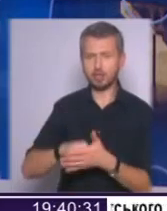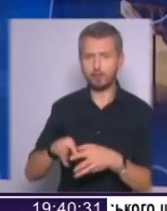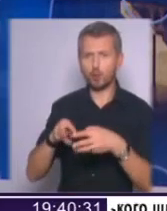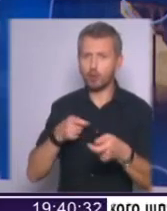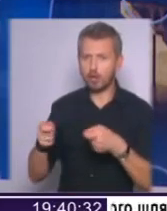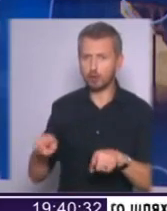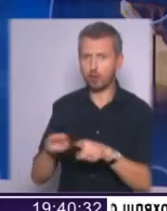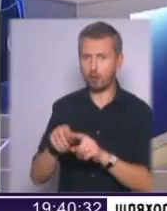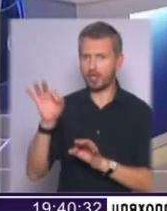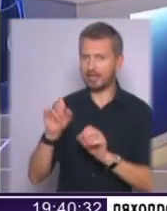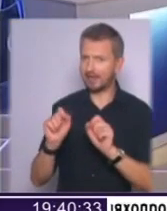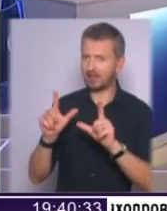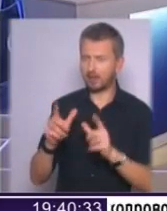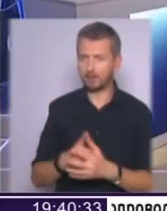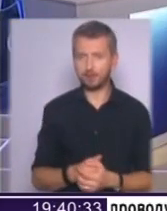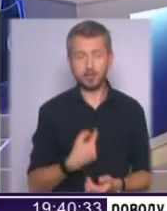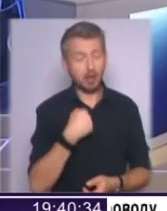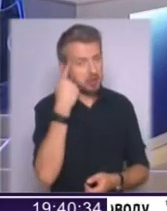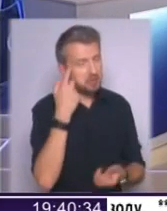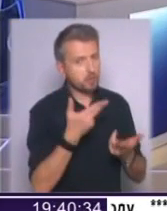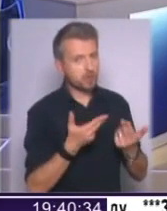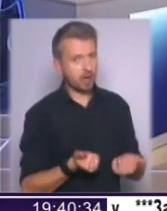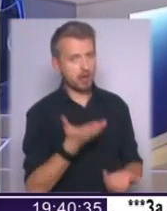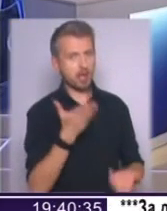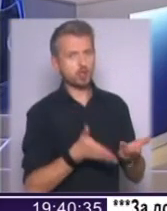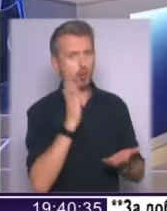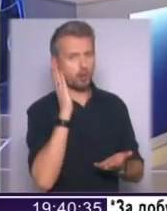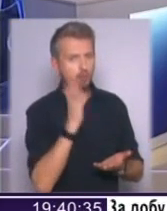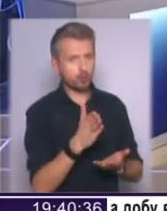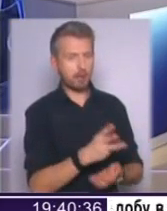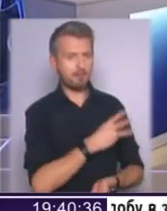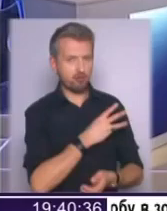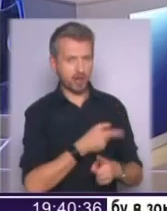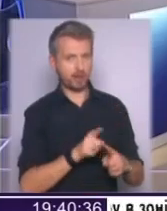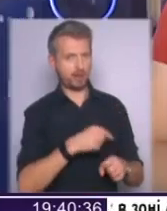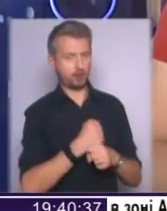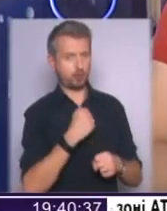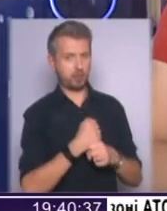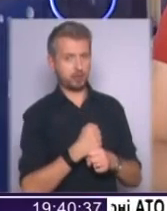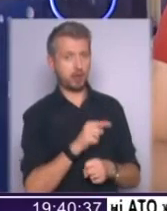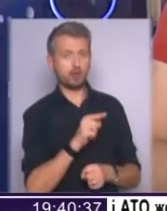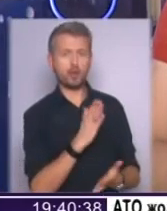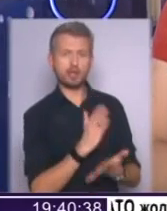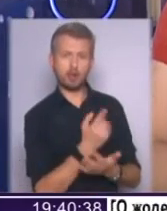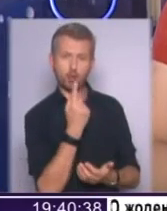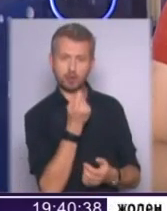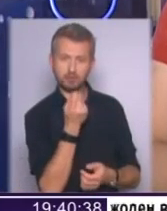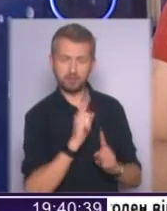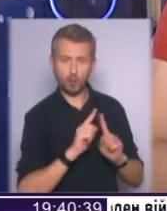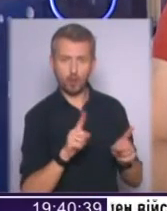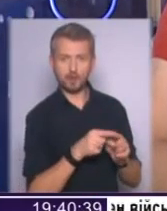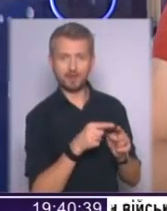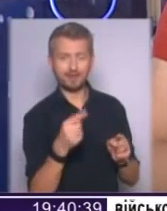такої індексації? Я думаю, що насправді так, якщо буде бажання це зробити. Але мені тут ще один нюанс, тому що, дивіться, за